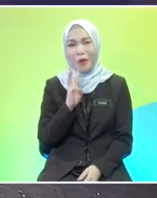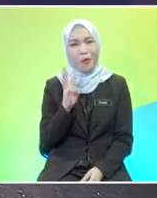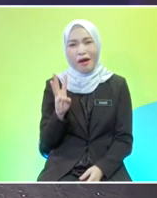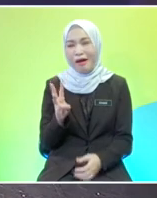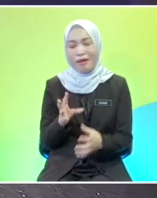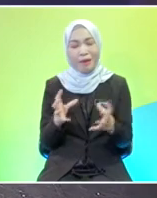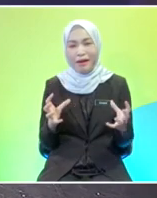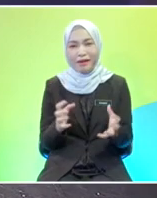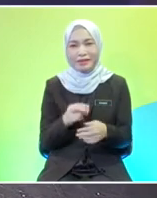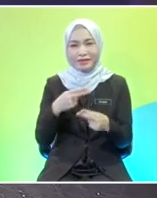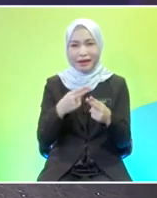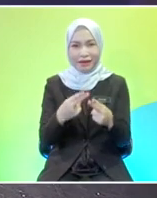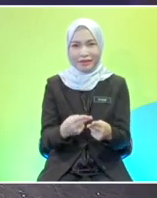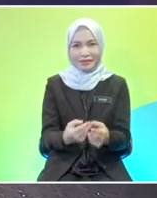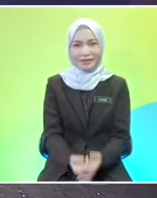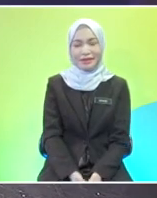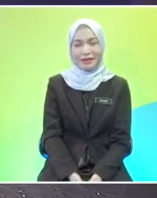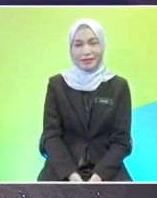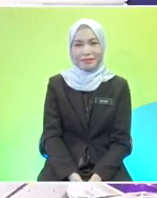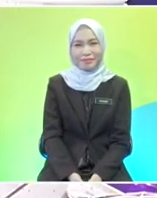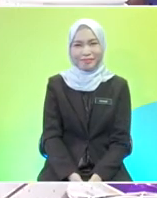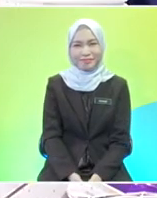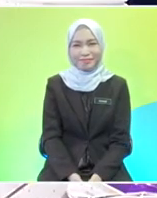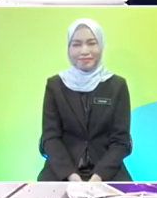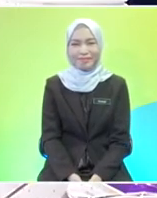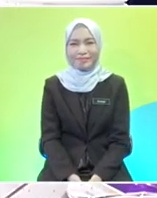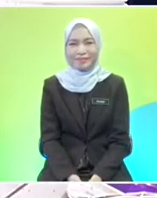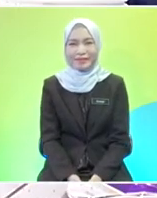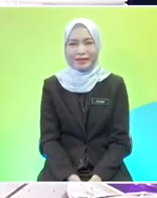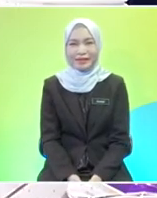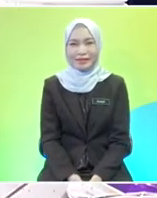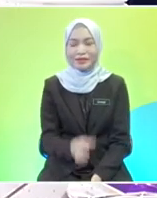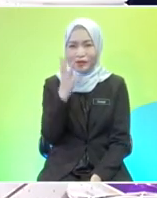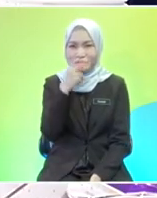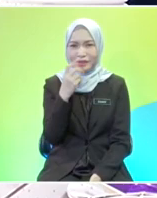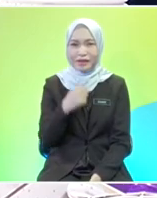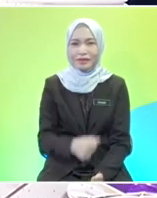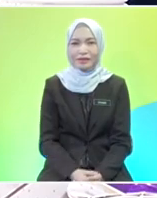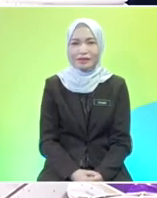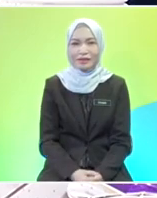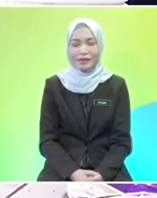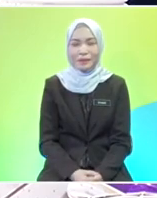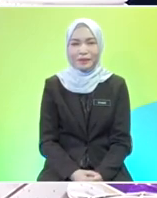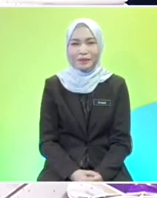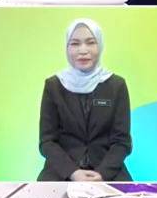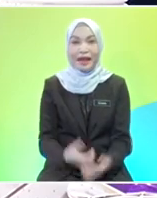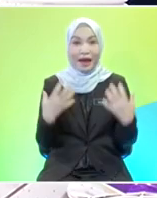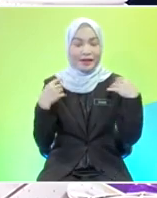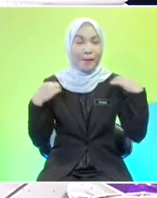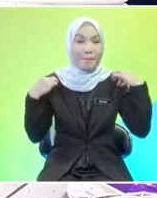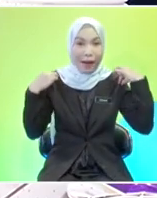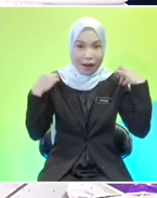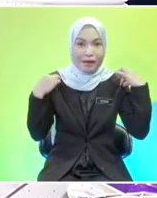jam tangan kemudian ada alat tulis eh jam tangan coklat Aduh Wah kemuda ada baju